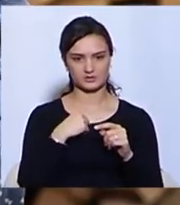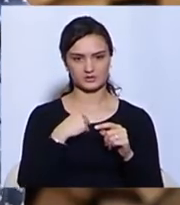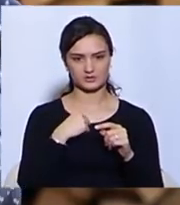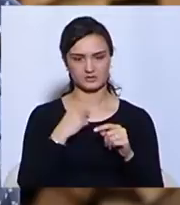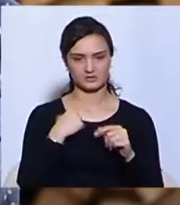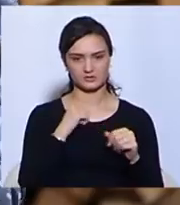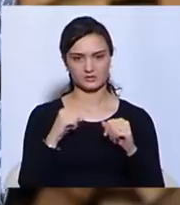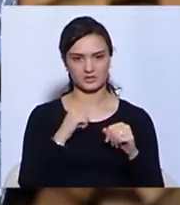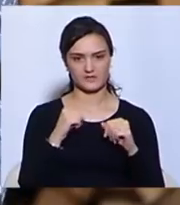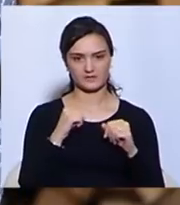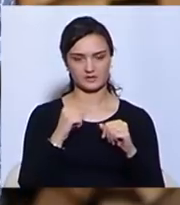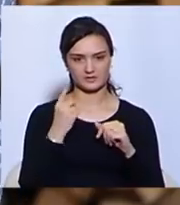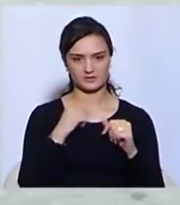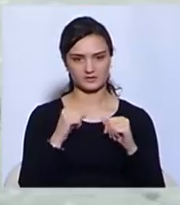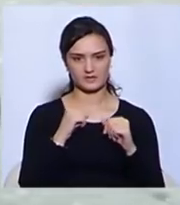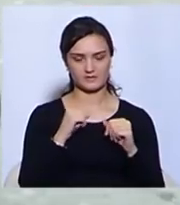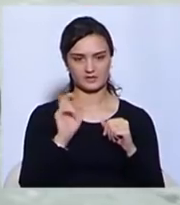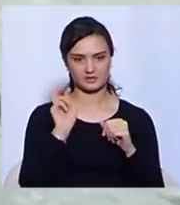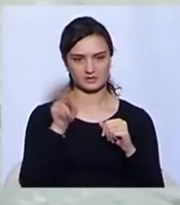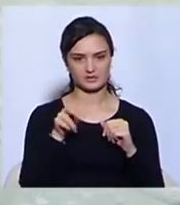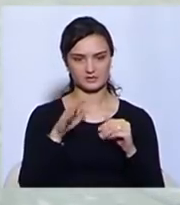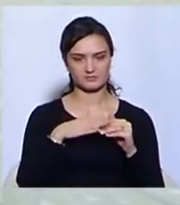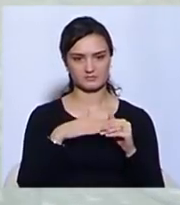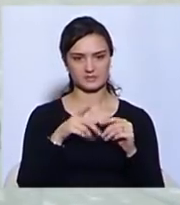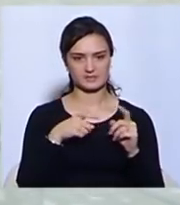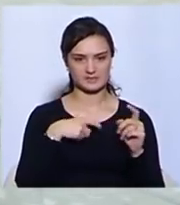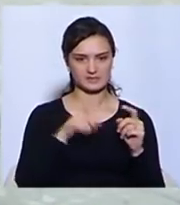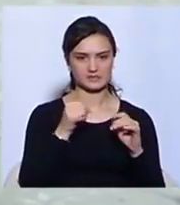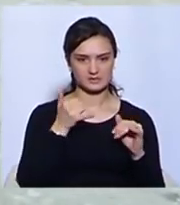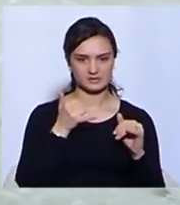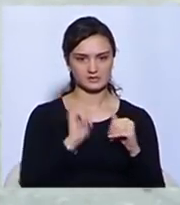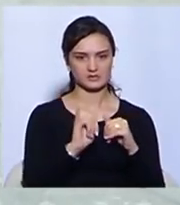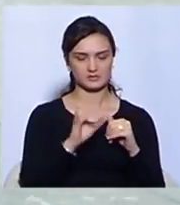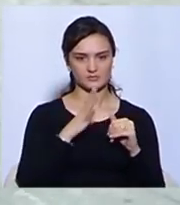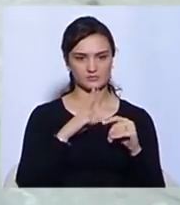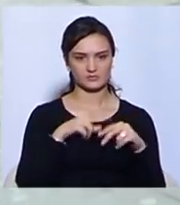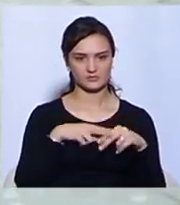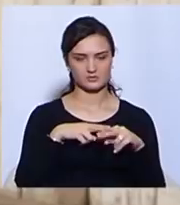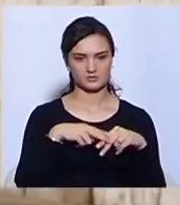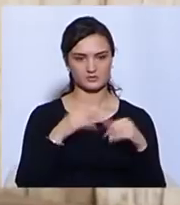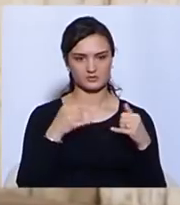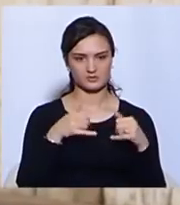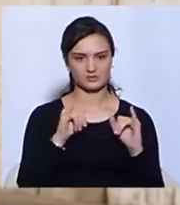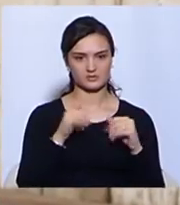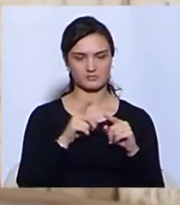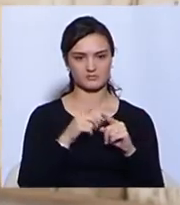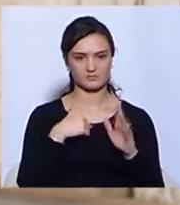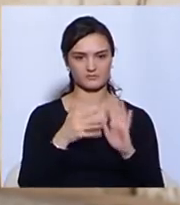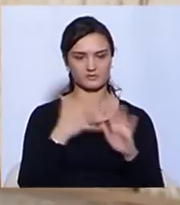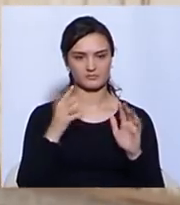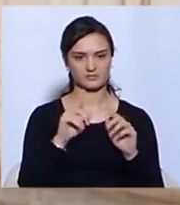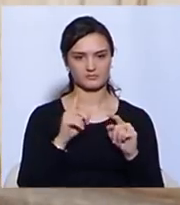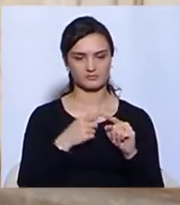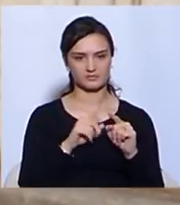დავუსხლტი ხელიდან იმ მომენტში და გავიქეცი და ფეხი ვკარი ამ საქანელას, რაც ძალი და ღონე მქონდა, რომ ეს იყო რაღაცა პროტესტი. ეხლა ვხვდები,